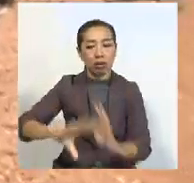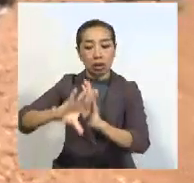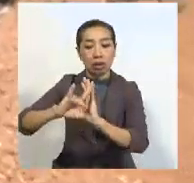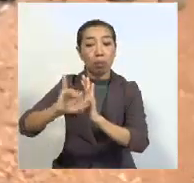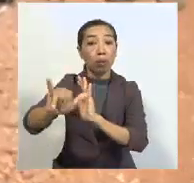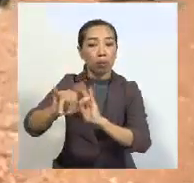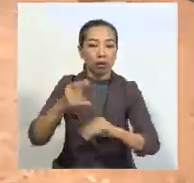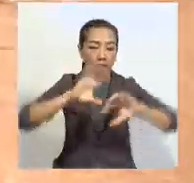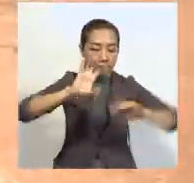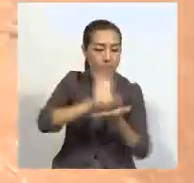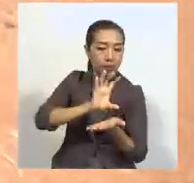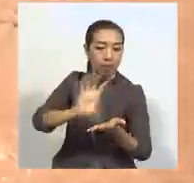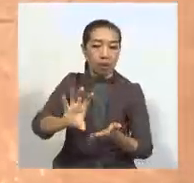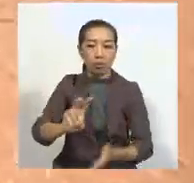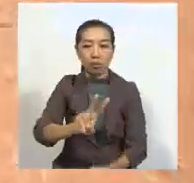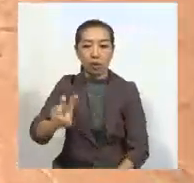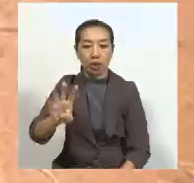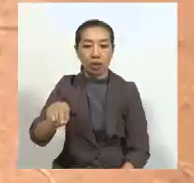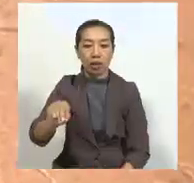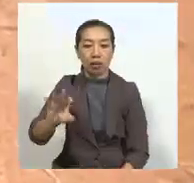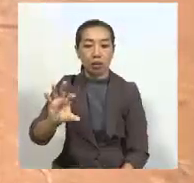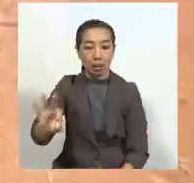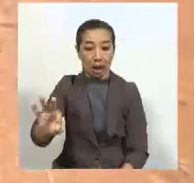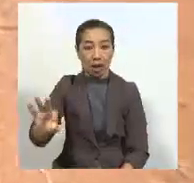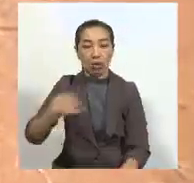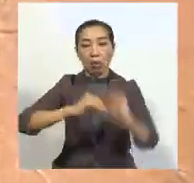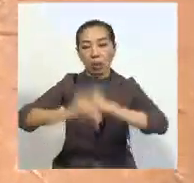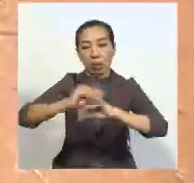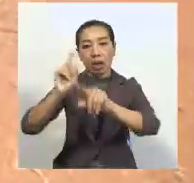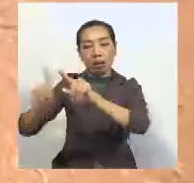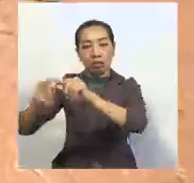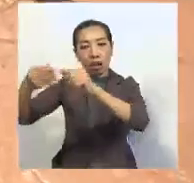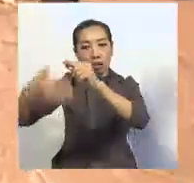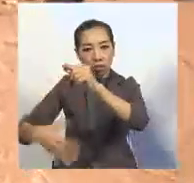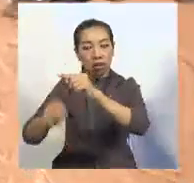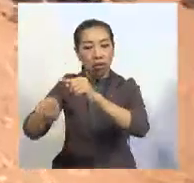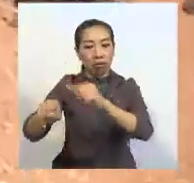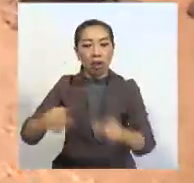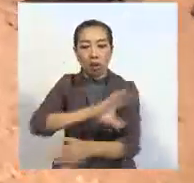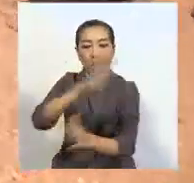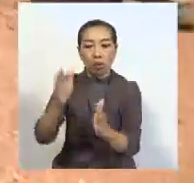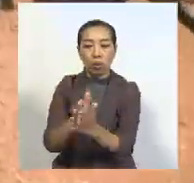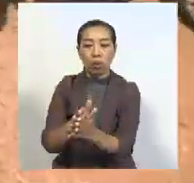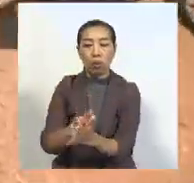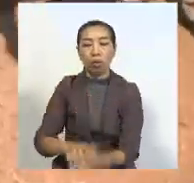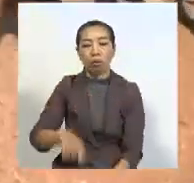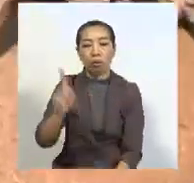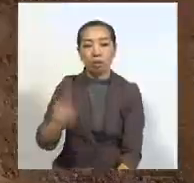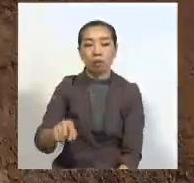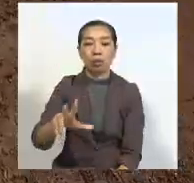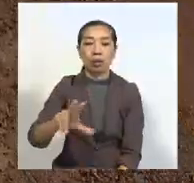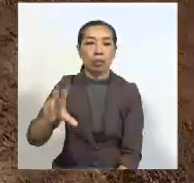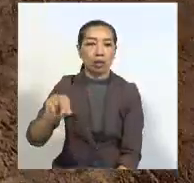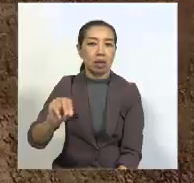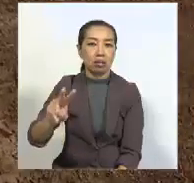อนุมัติงบประมาณจำนวน249โครงการผ่านทุกกระทรวงงบประมาณรวมทั้งสิ้น 1,332 ล้าน